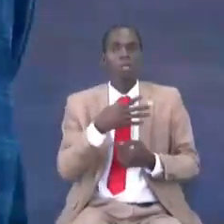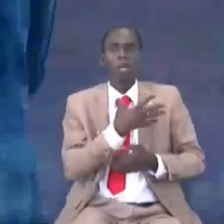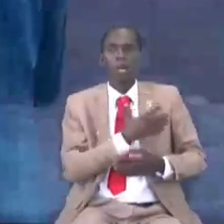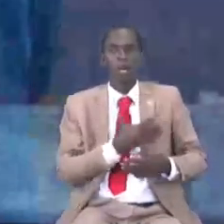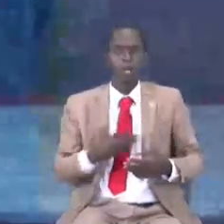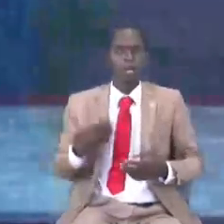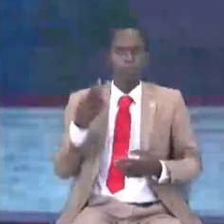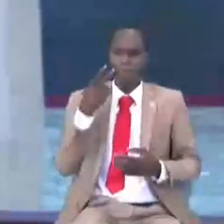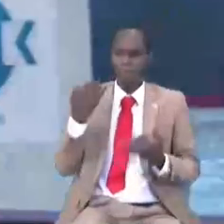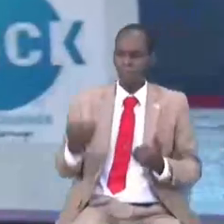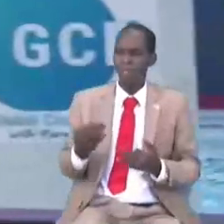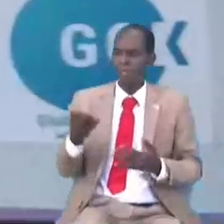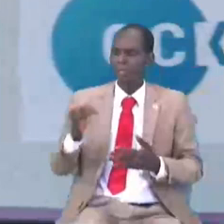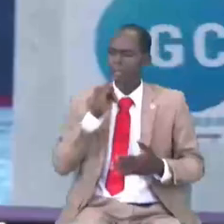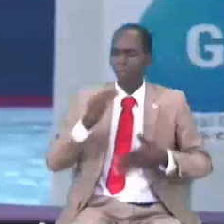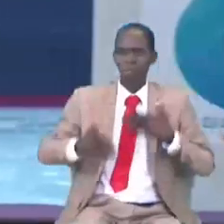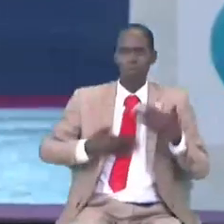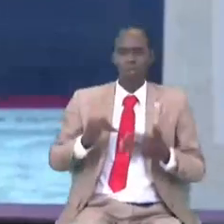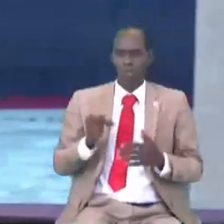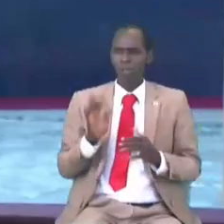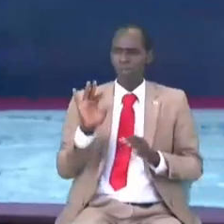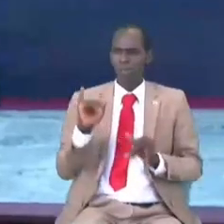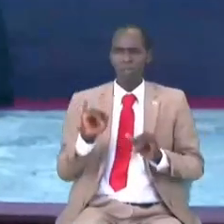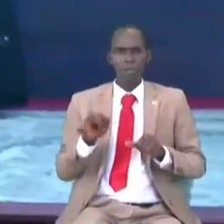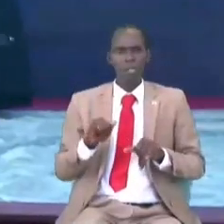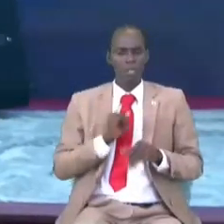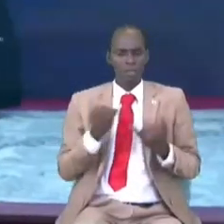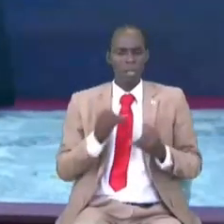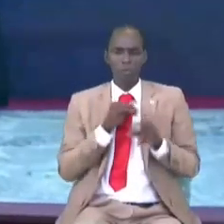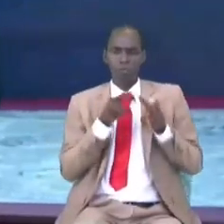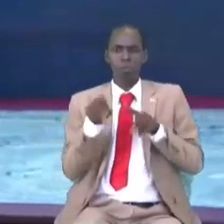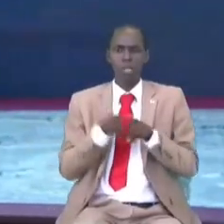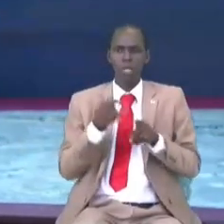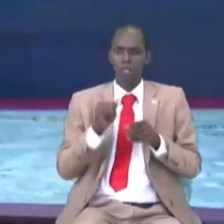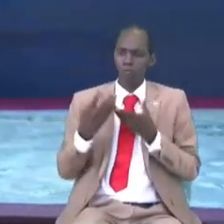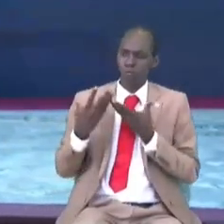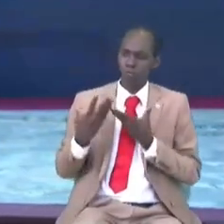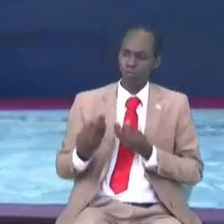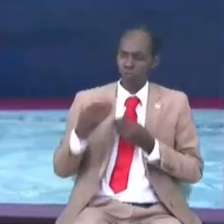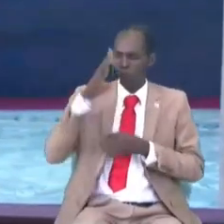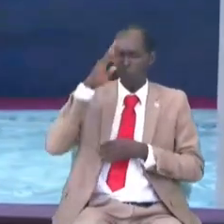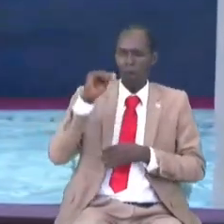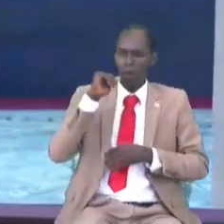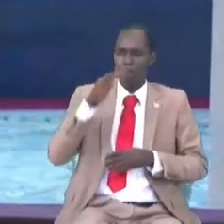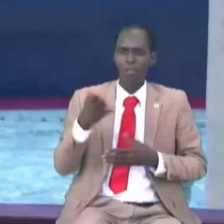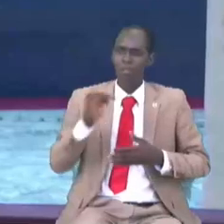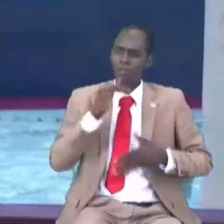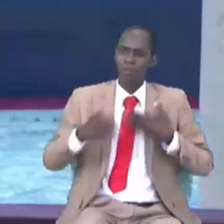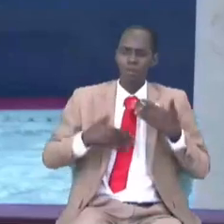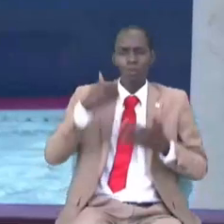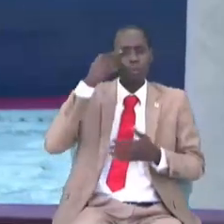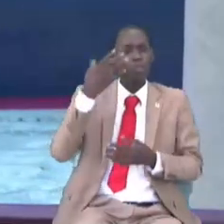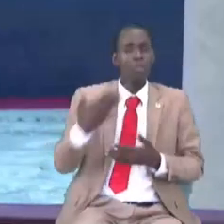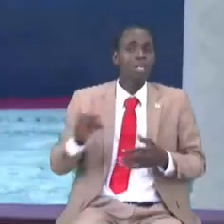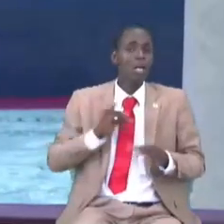nous avons l'aide d'un homme gentil, d'une dame gentille maintenant, parce que les choses que je faisais, j'ai dit au revoir à ces choses, je ne le ferai